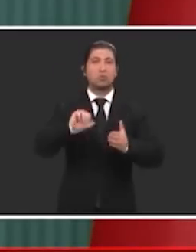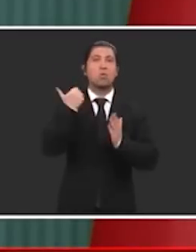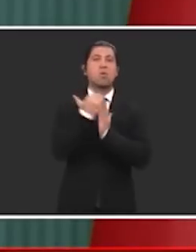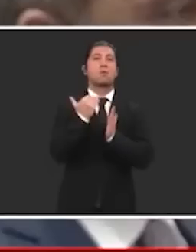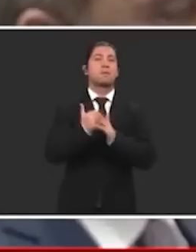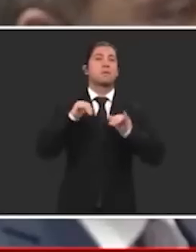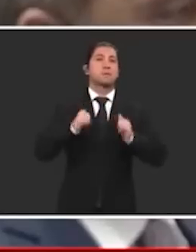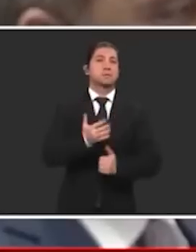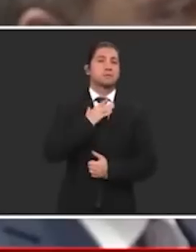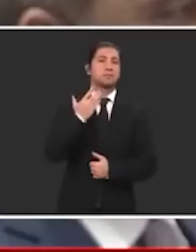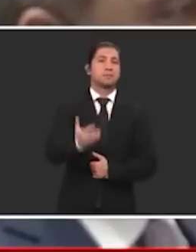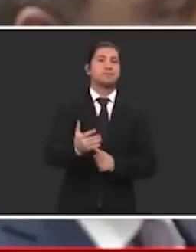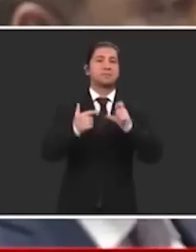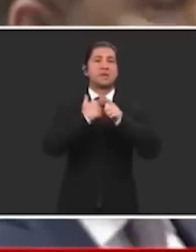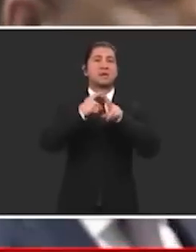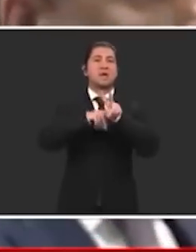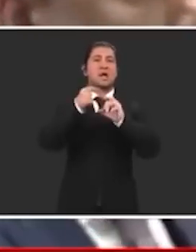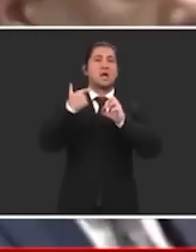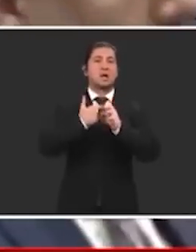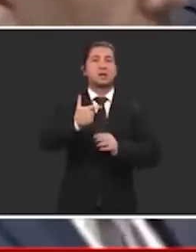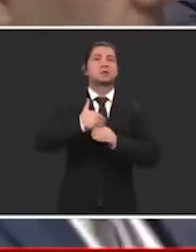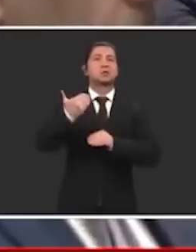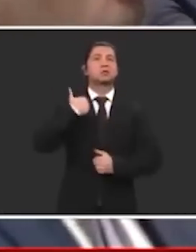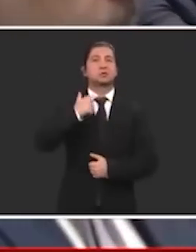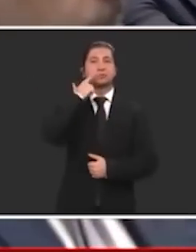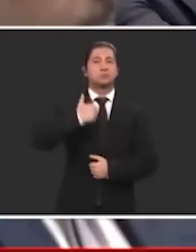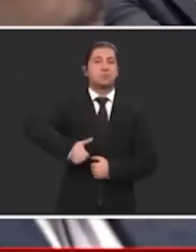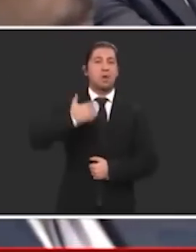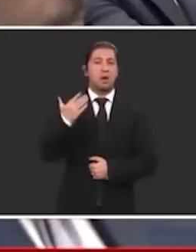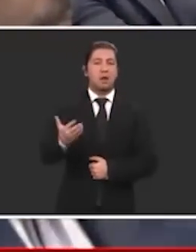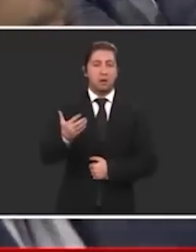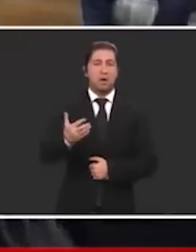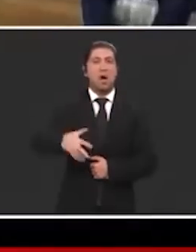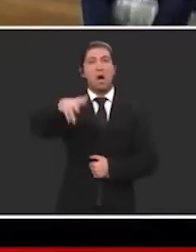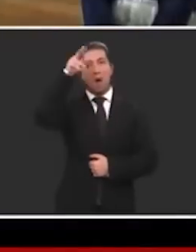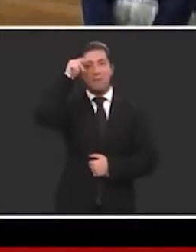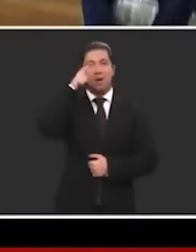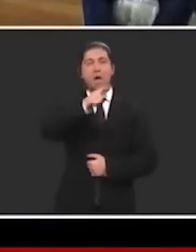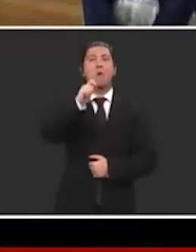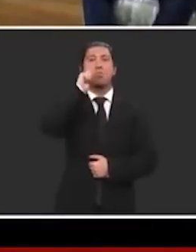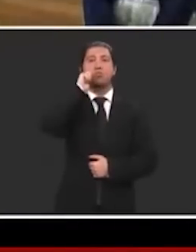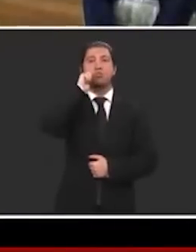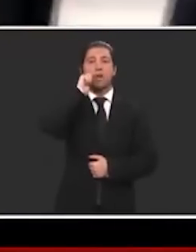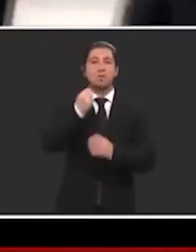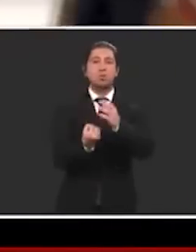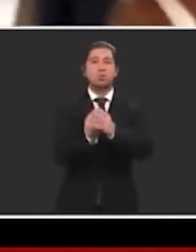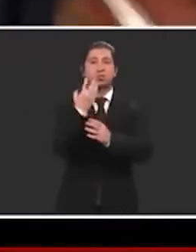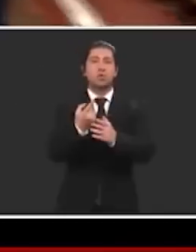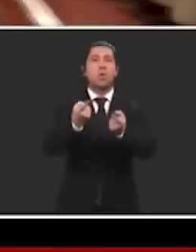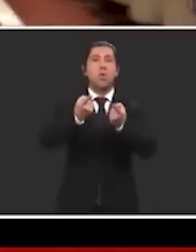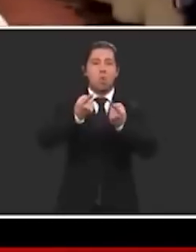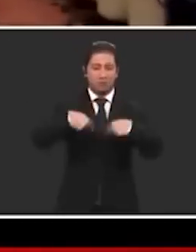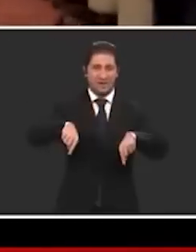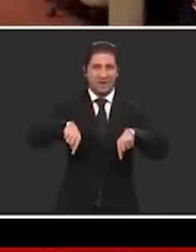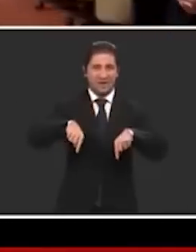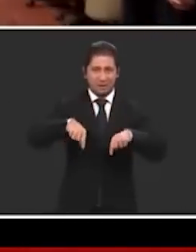vardı. Cezayir Dışişleri Bakanı'nı ve Birleşik Devletler Müslüman Kuruluşlar Konseyi